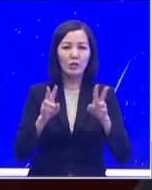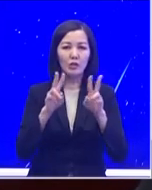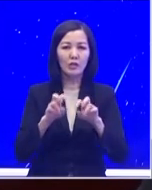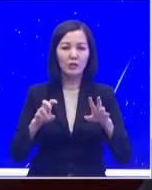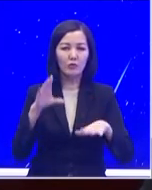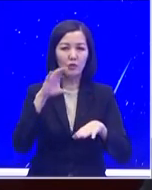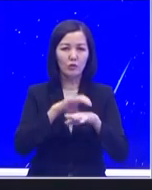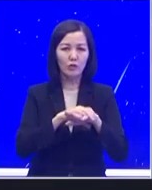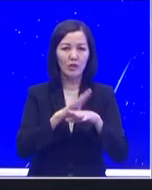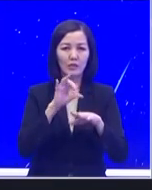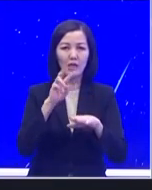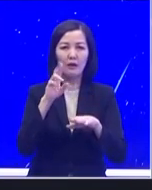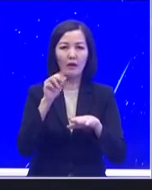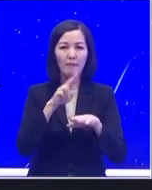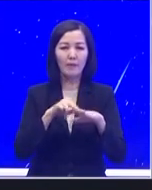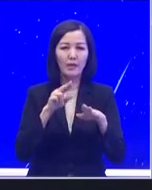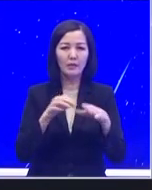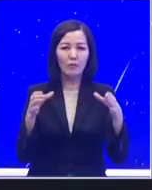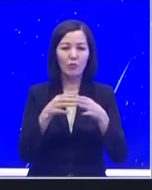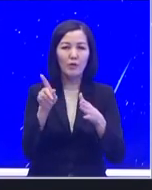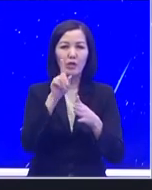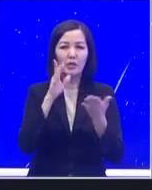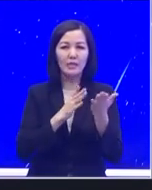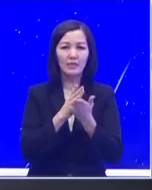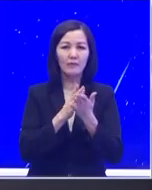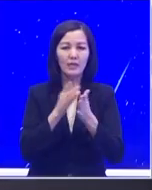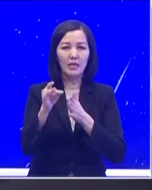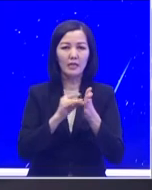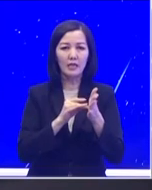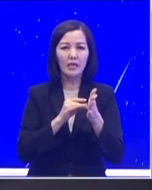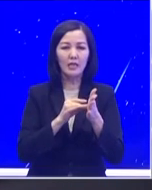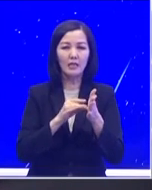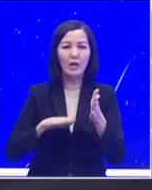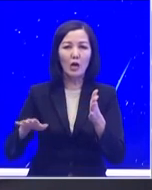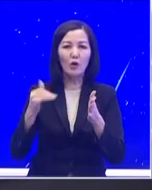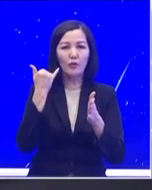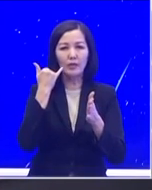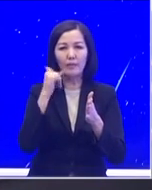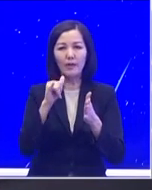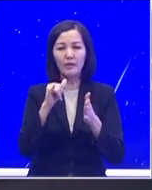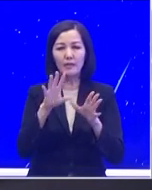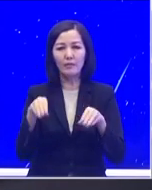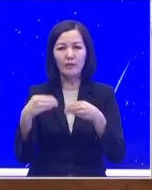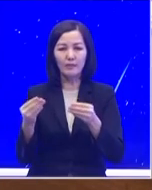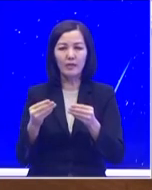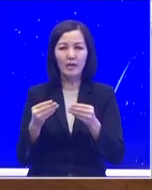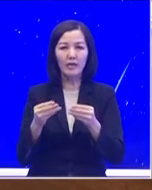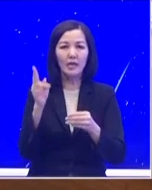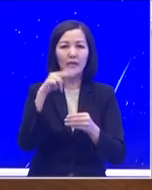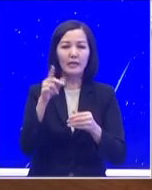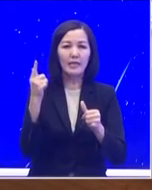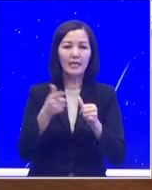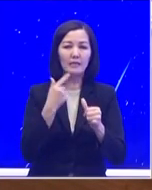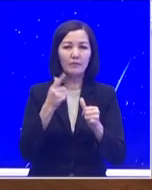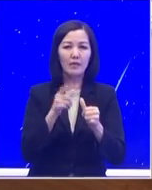кезінде қолға түскен. Сарқан аудандық полиция бөлімінің жас қызметкерлері дереу аудандық полиция бөліміне тапсырған. Анықталғандай, Д есімді